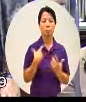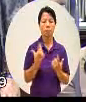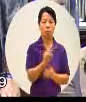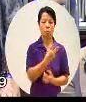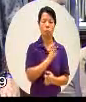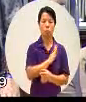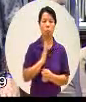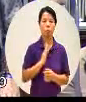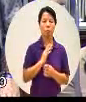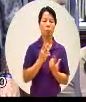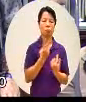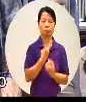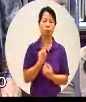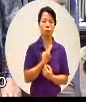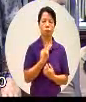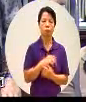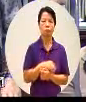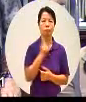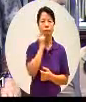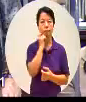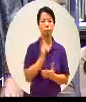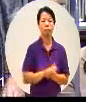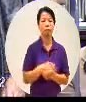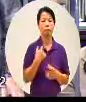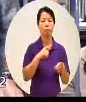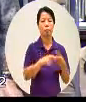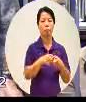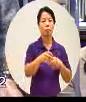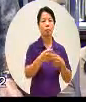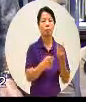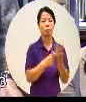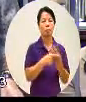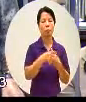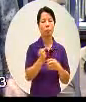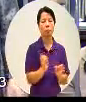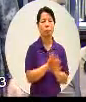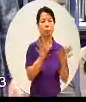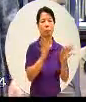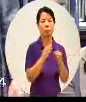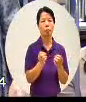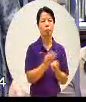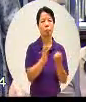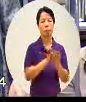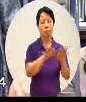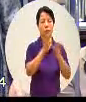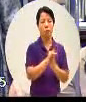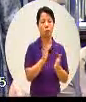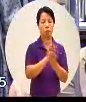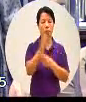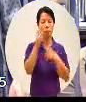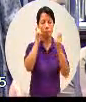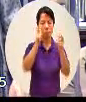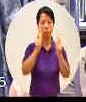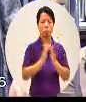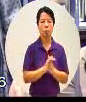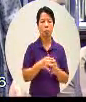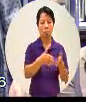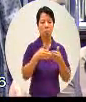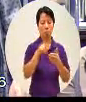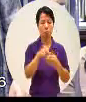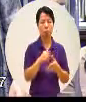难。一方面，我们在工业的发展，未来高雄确实有这样的需